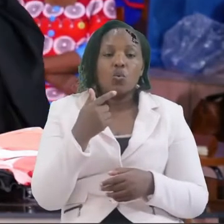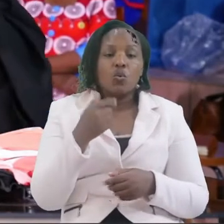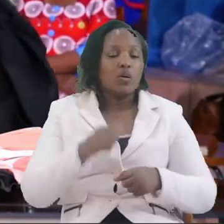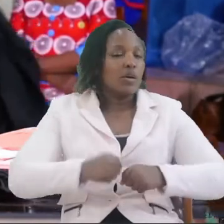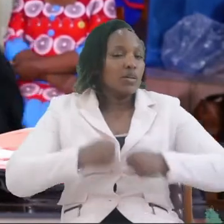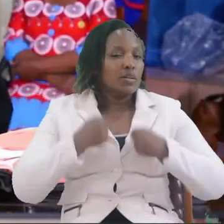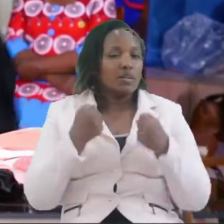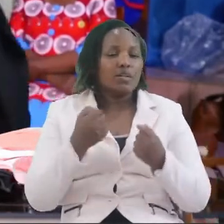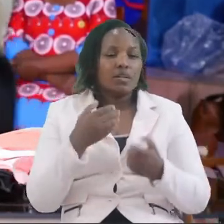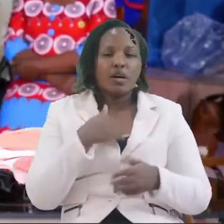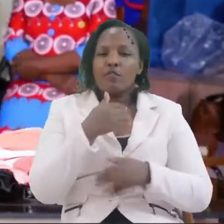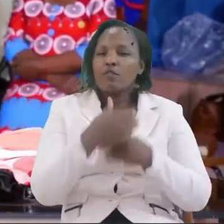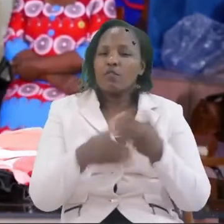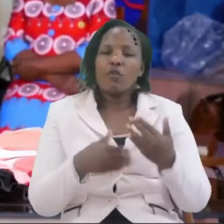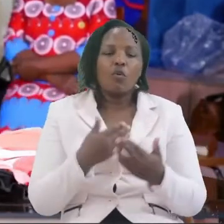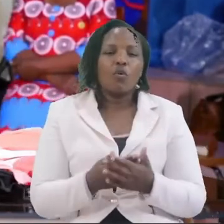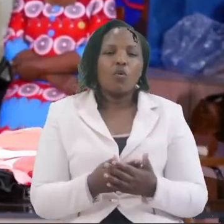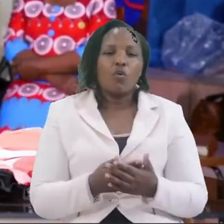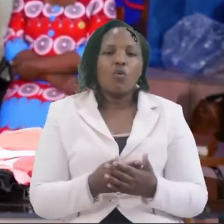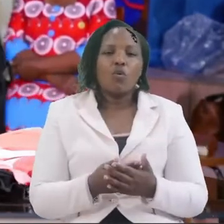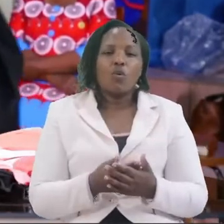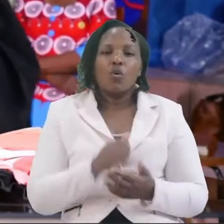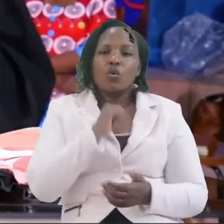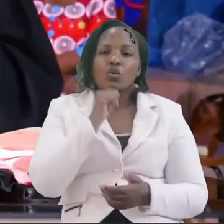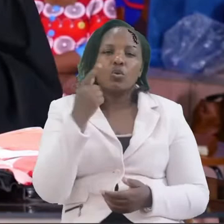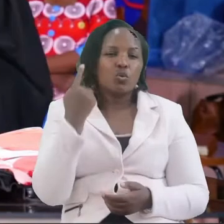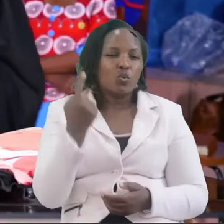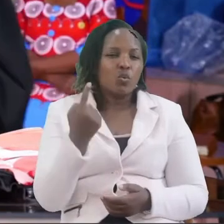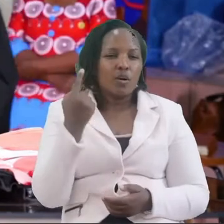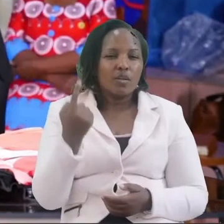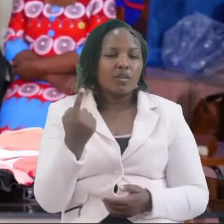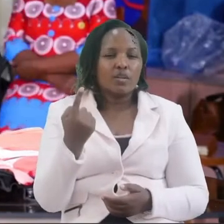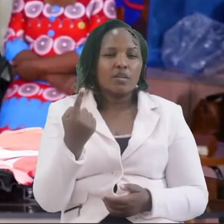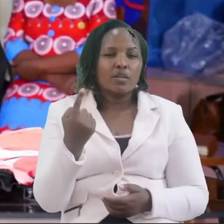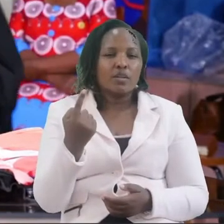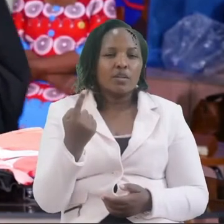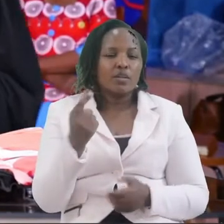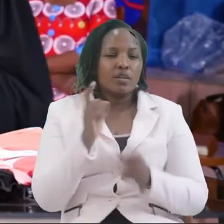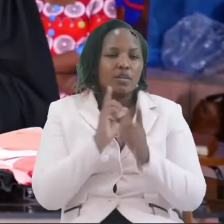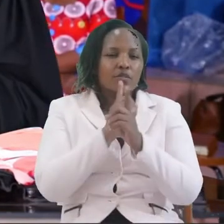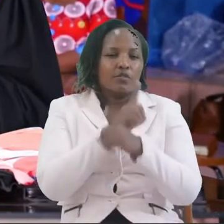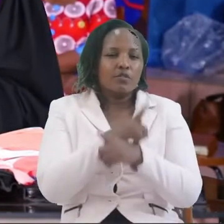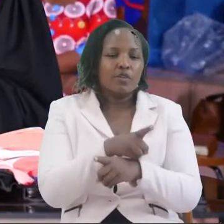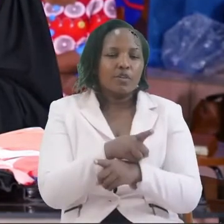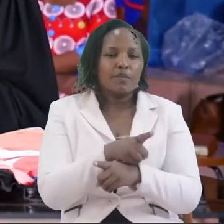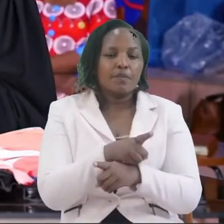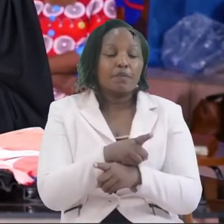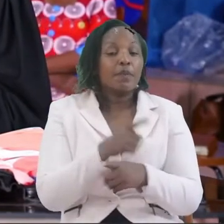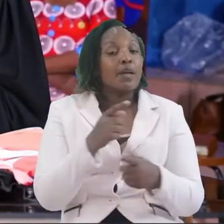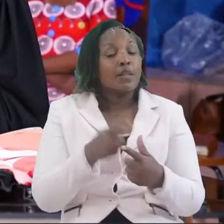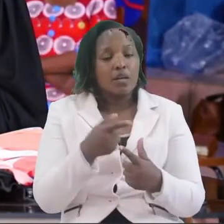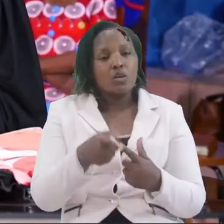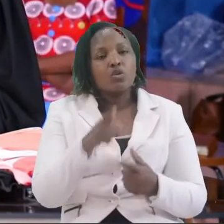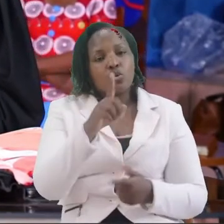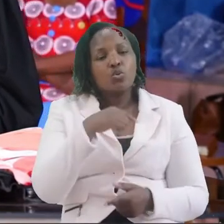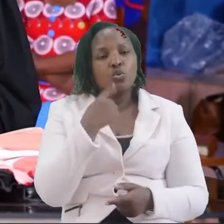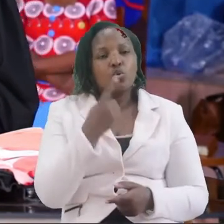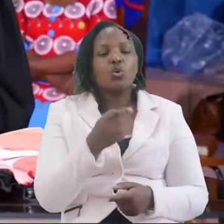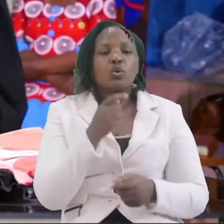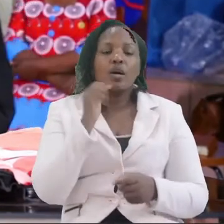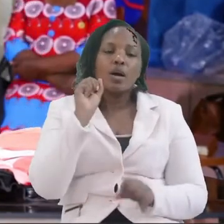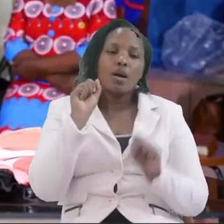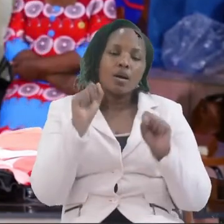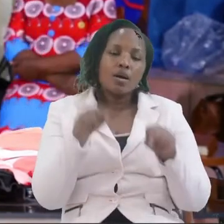na nguvu zote na hakuna kitu yoyote inaweza mshinda, basi tunaambiwa tunaweza fanya yote.